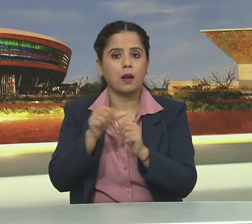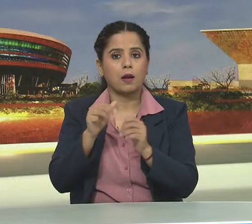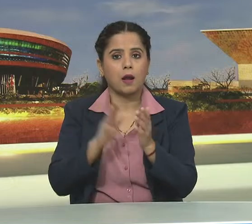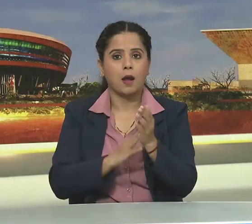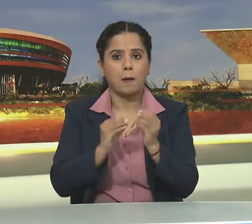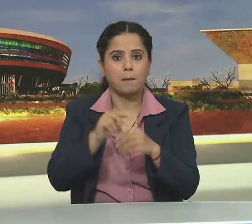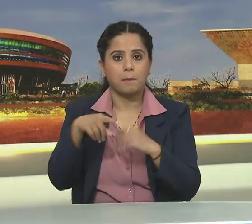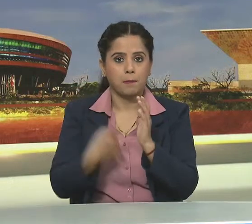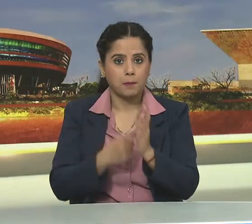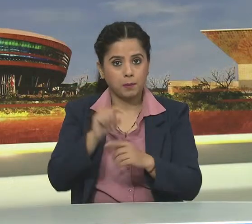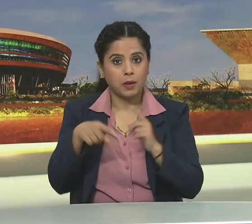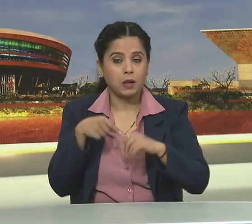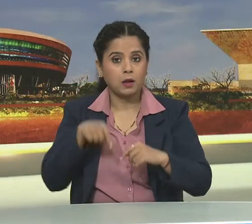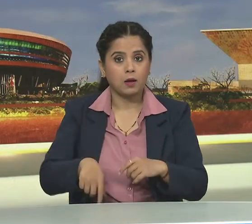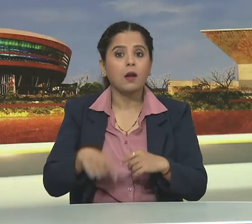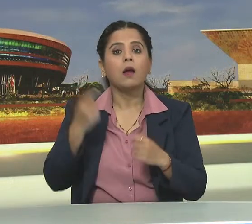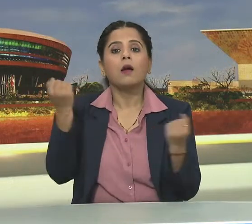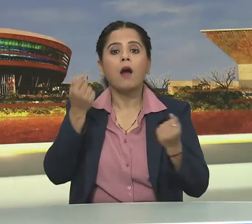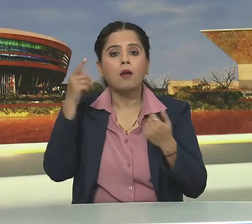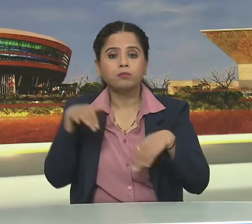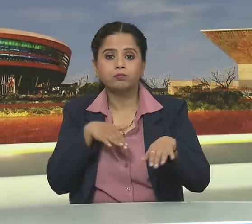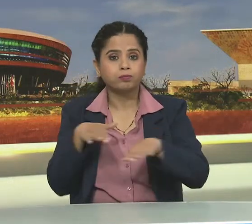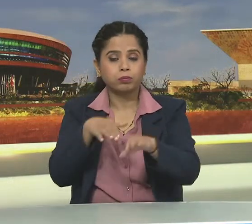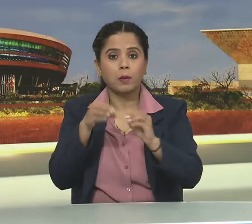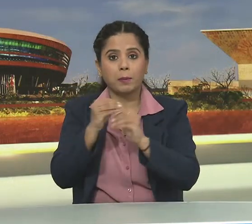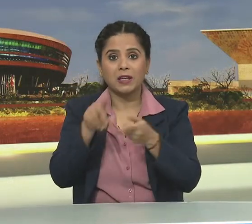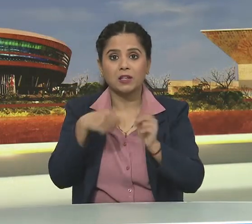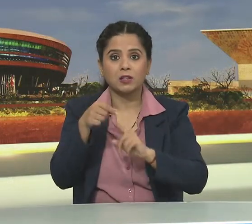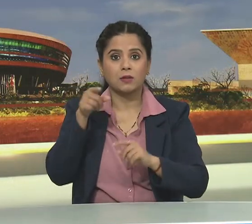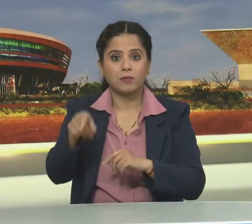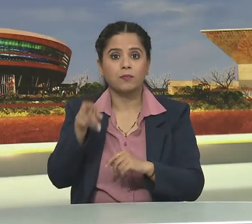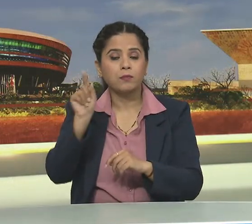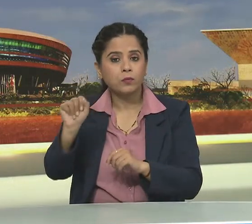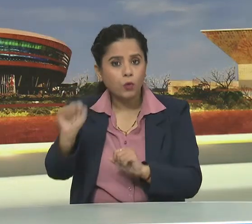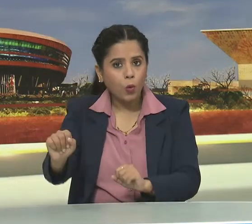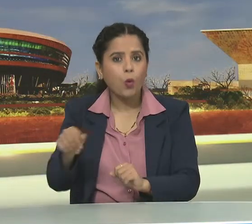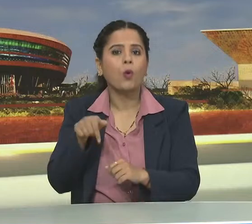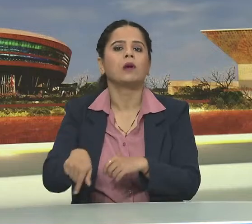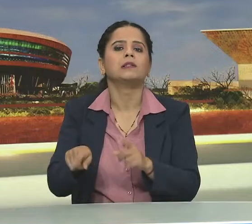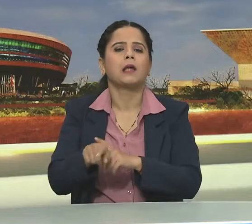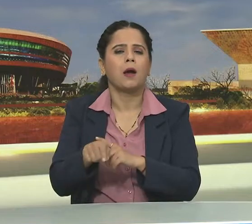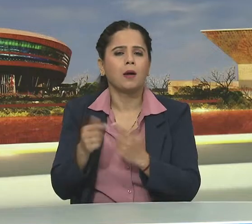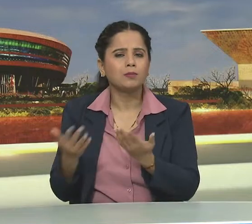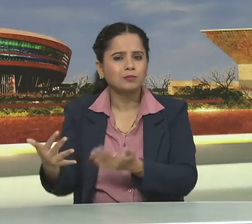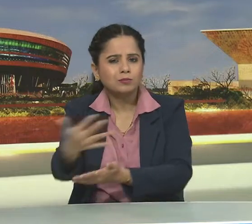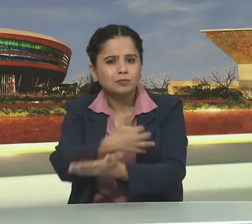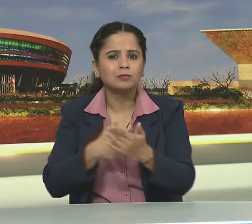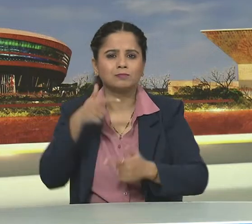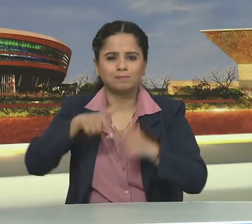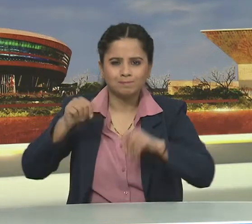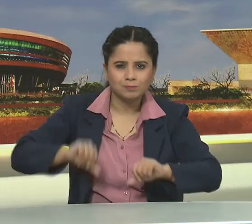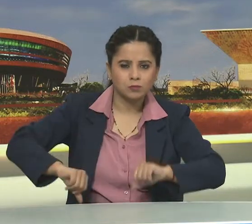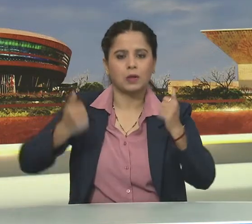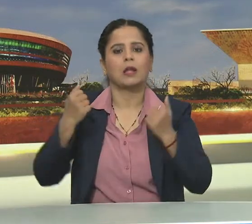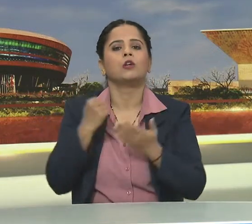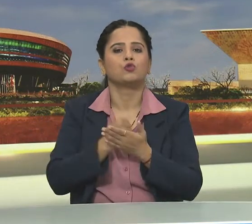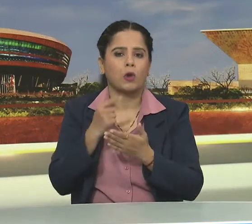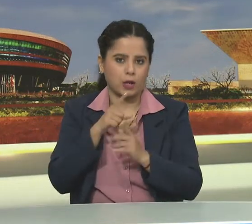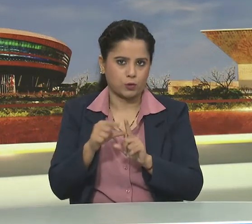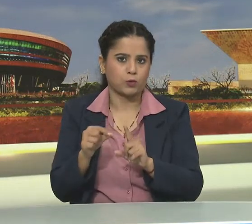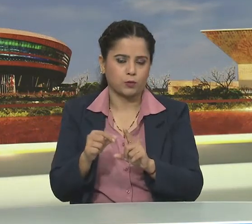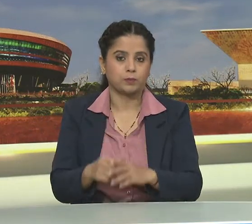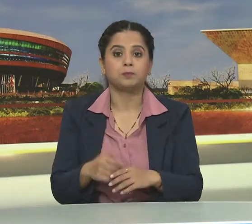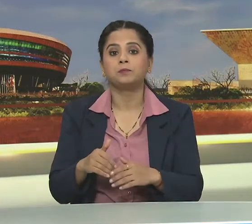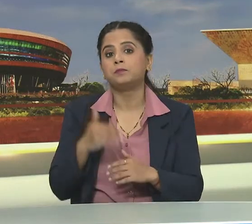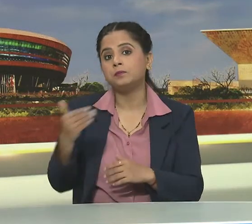अंबरपेट सीट पर रोड शो करके भाजपा नेता पार्टी के हक में आज वोट की अपील करते हुए नजर आएंगे।